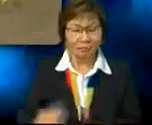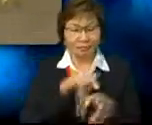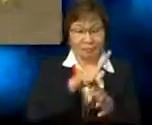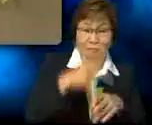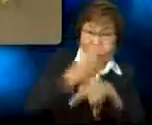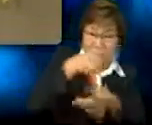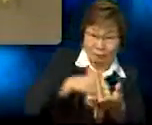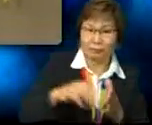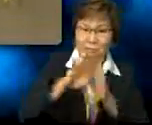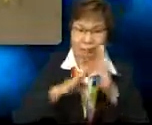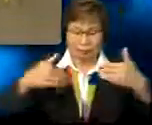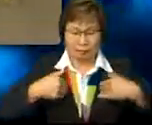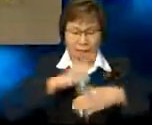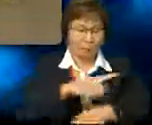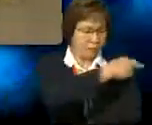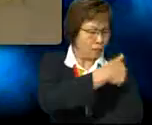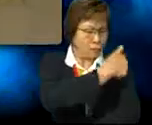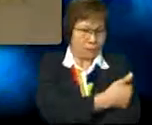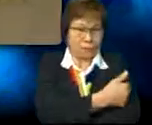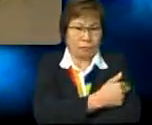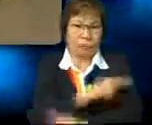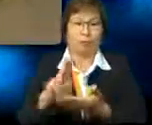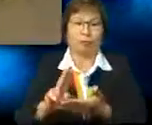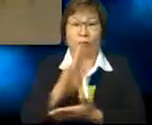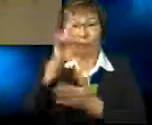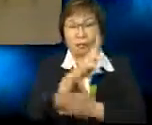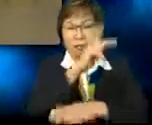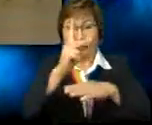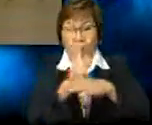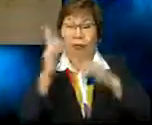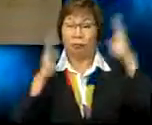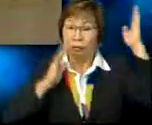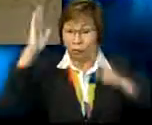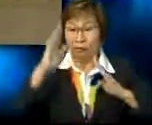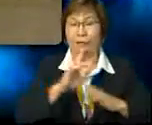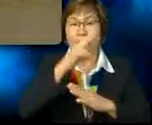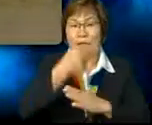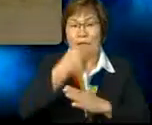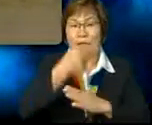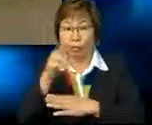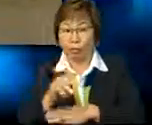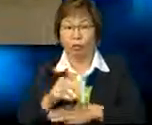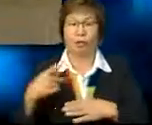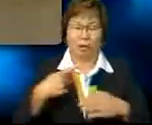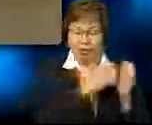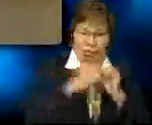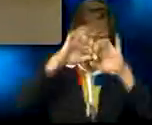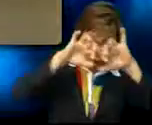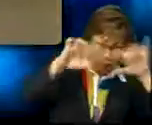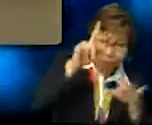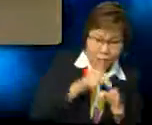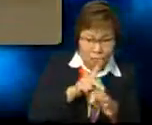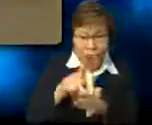Kejaya kali ini berada di Hospital Universiti Kebangsaan Malaysia. Kita akan sama-sama meneroka satu kejaya di dalam